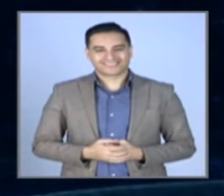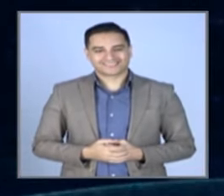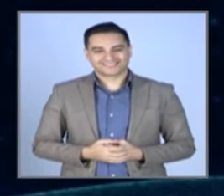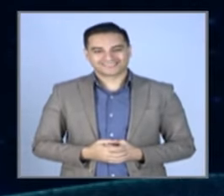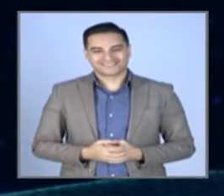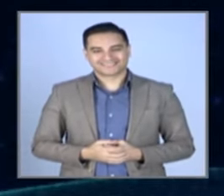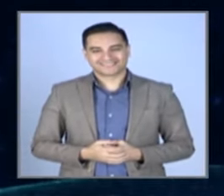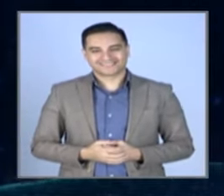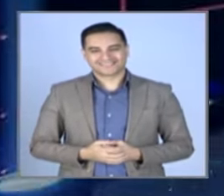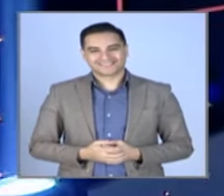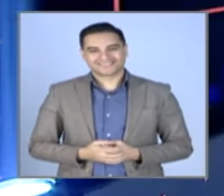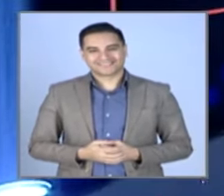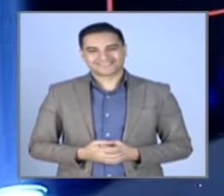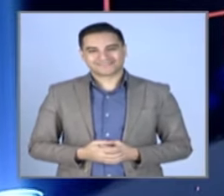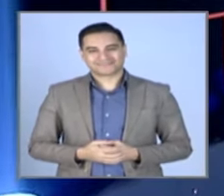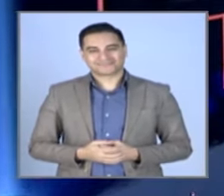سؤال السرعة.